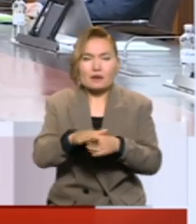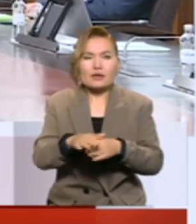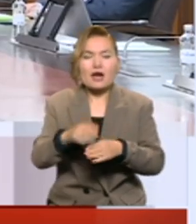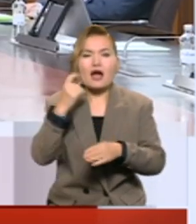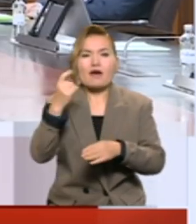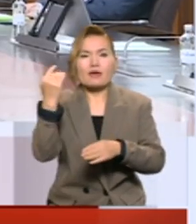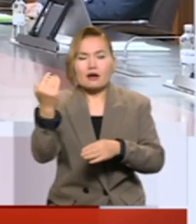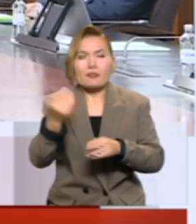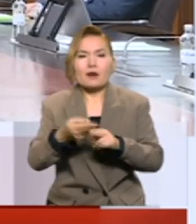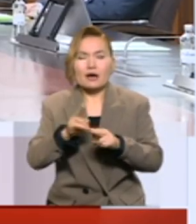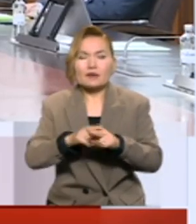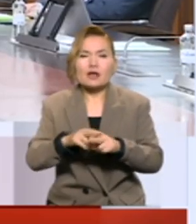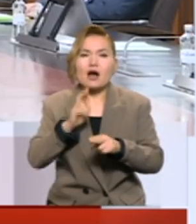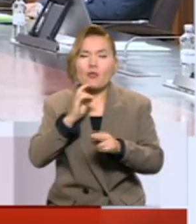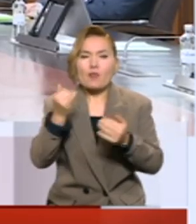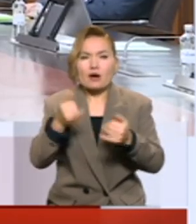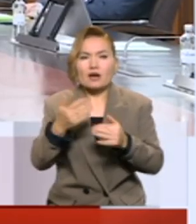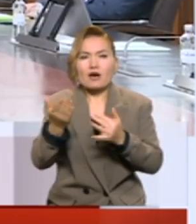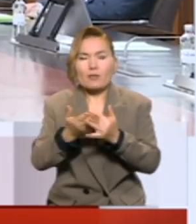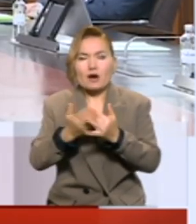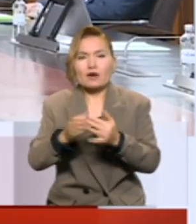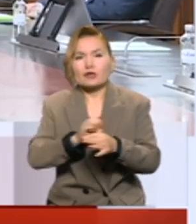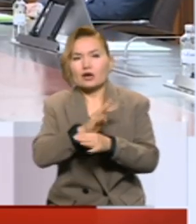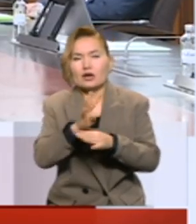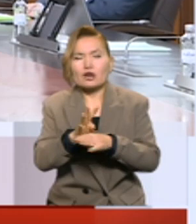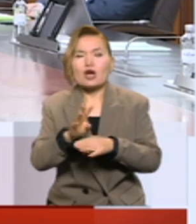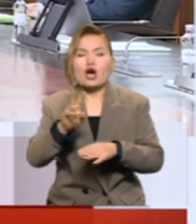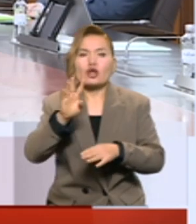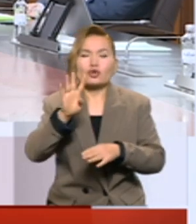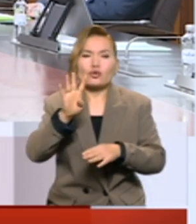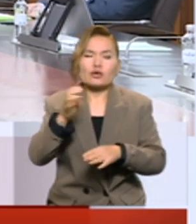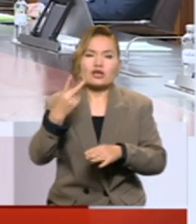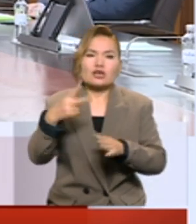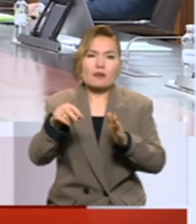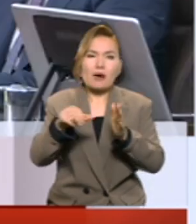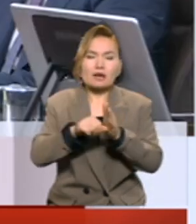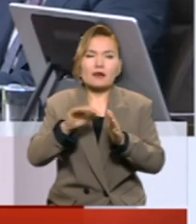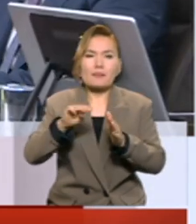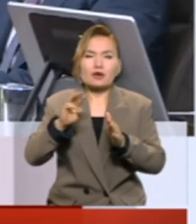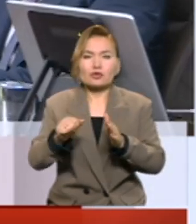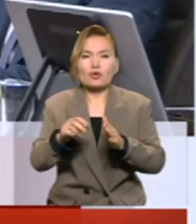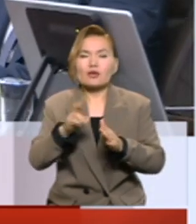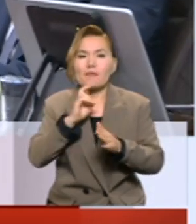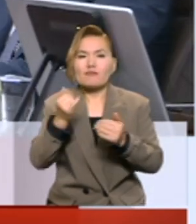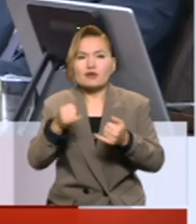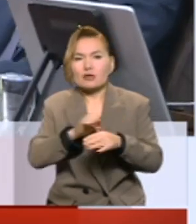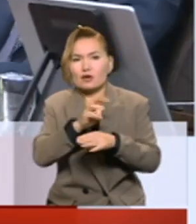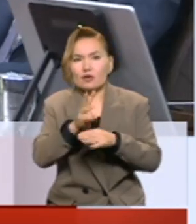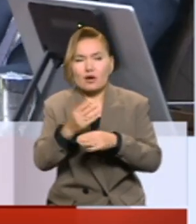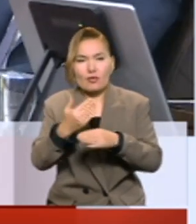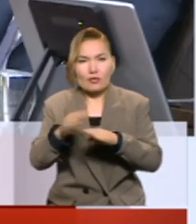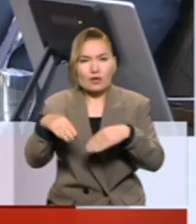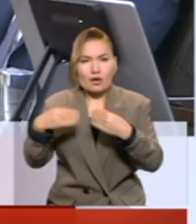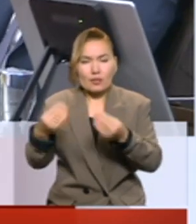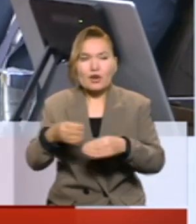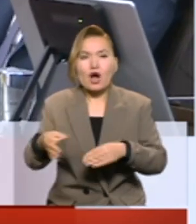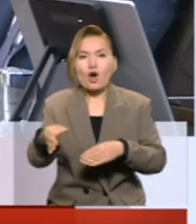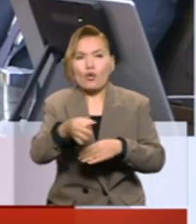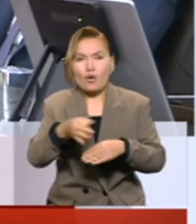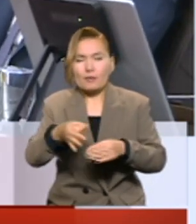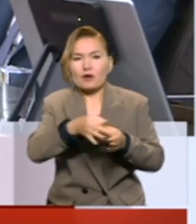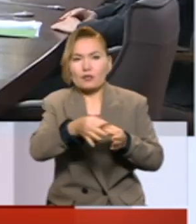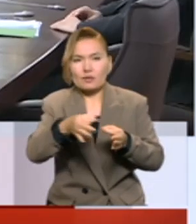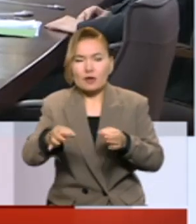фермерлерге литріне 250 теңге бағамен 426 мың тонна дизель отыны да бөлінген. Мұнымен облыстық